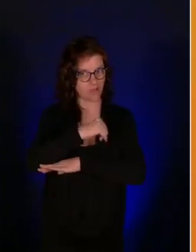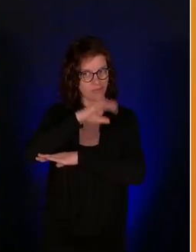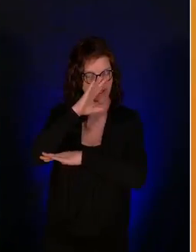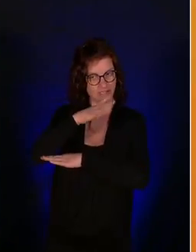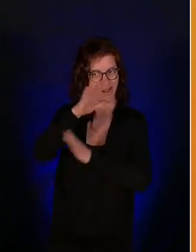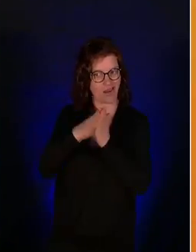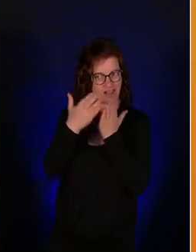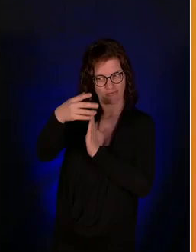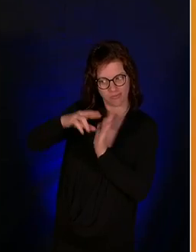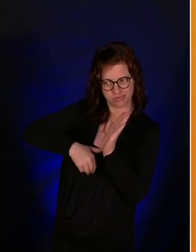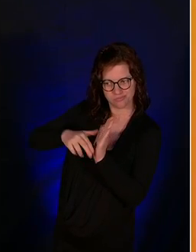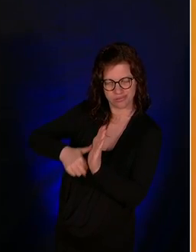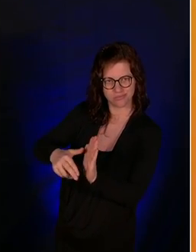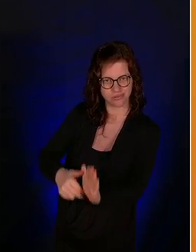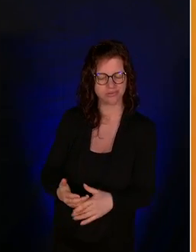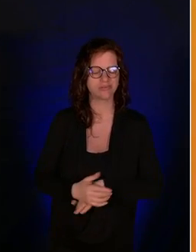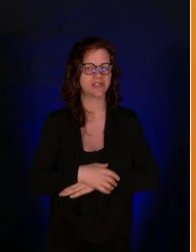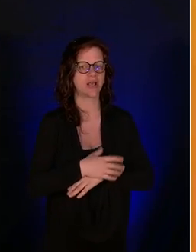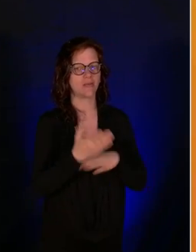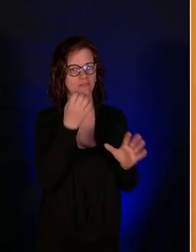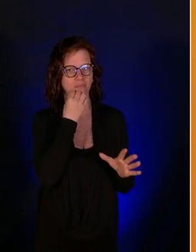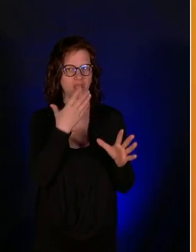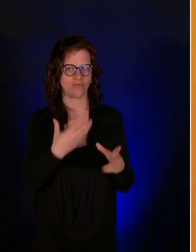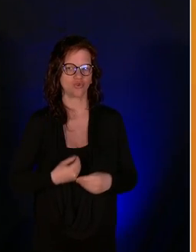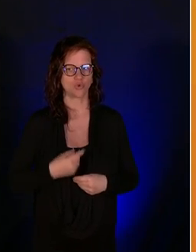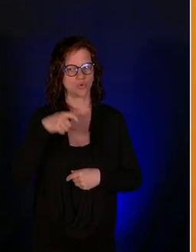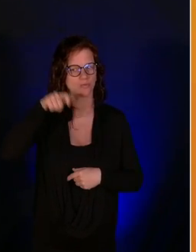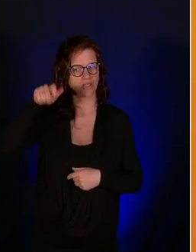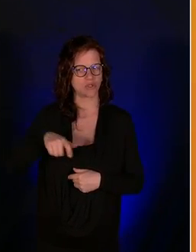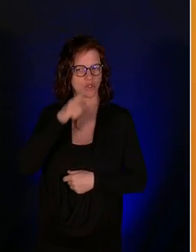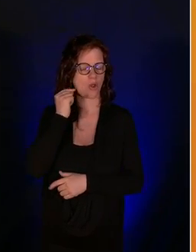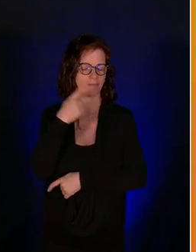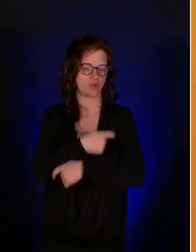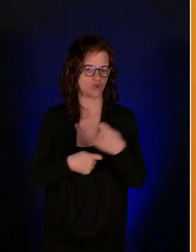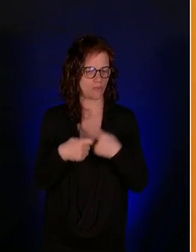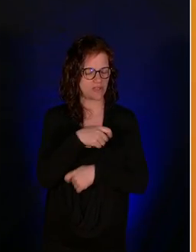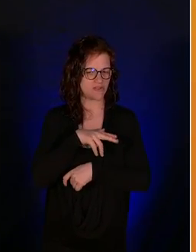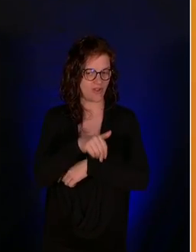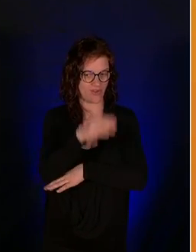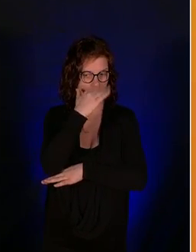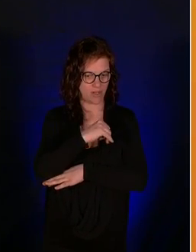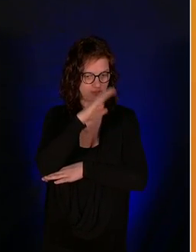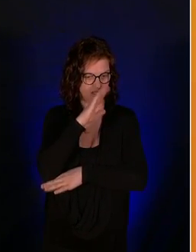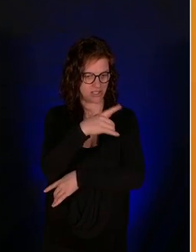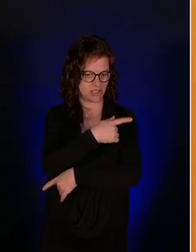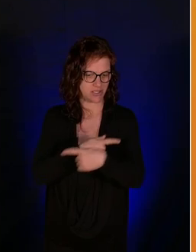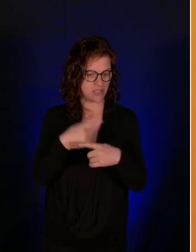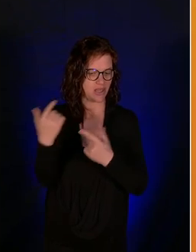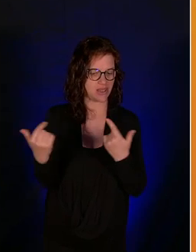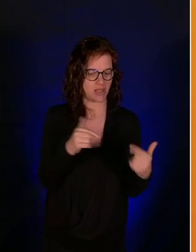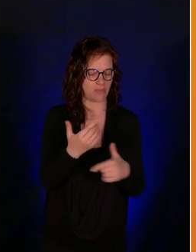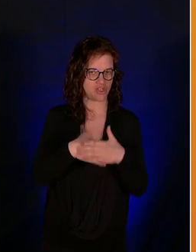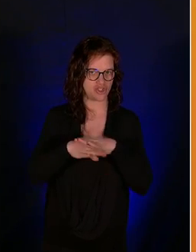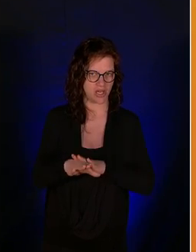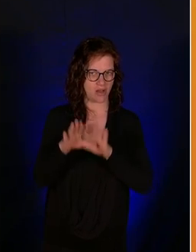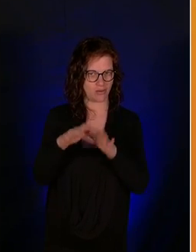l'UGICT. Bienvenue à Michael Zemmour, économiste, qui va faire un débat cet après-midi à l'Agora.